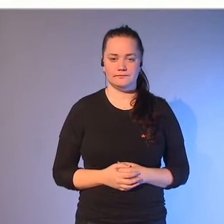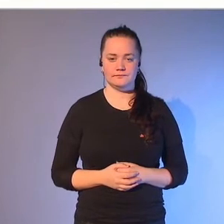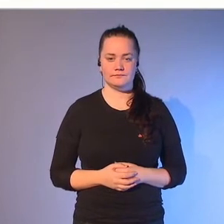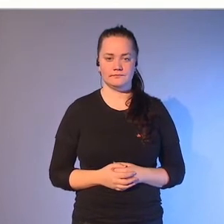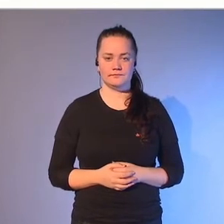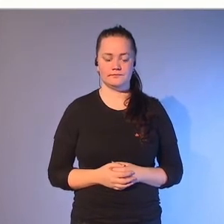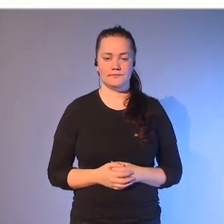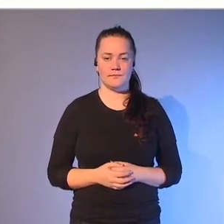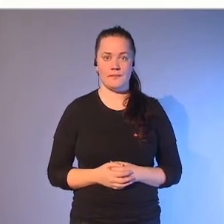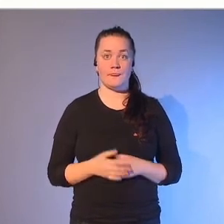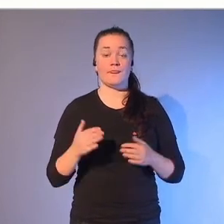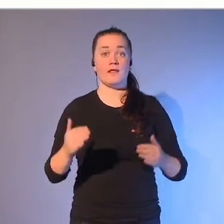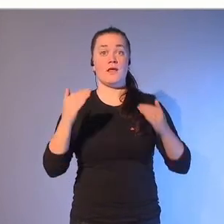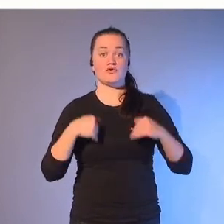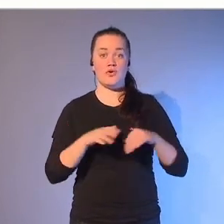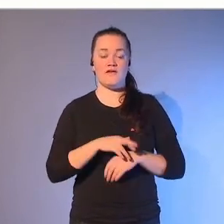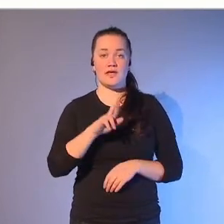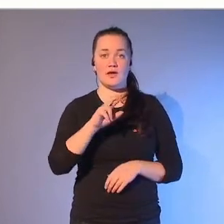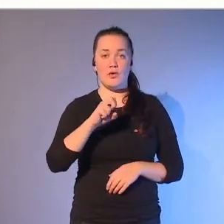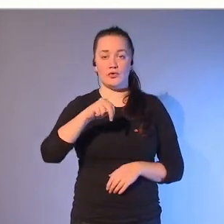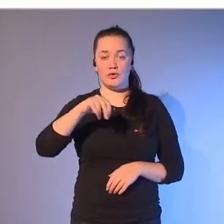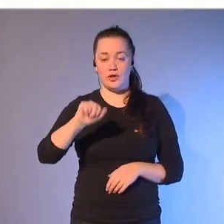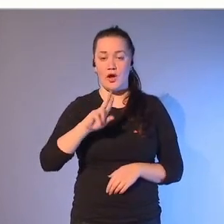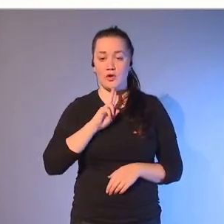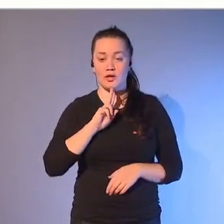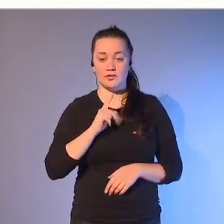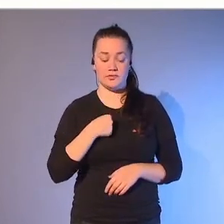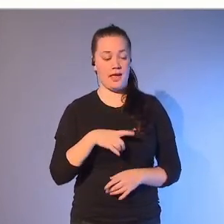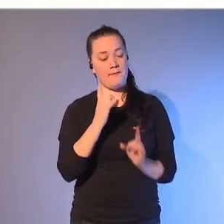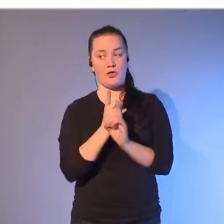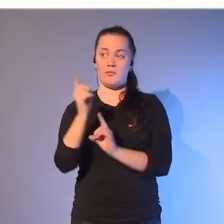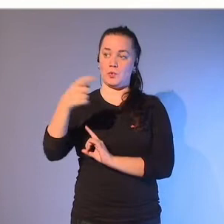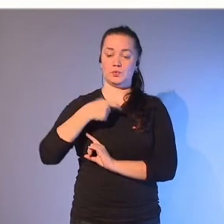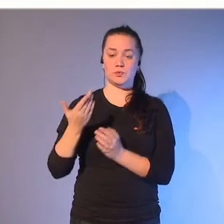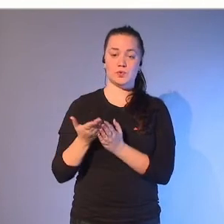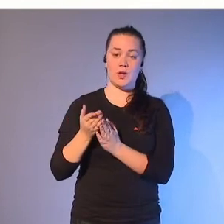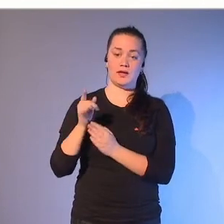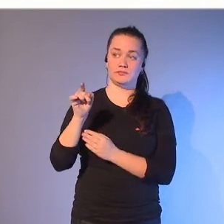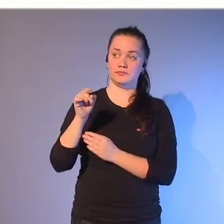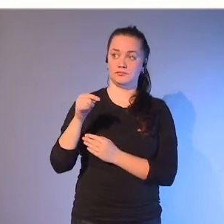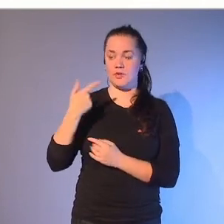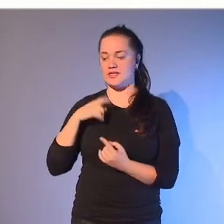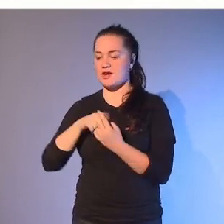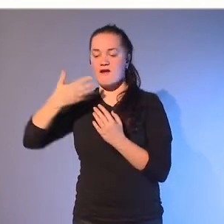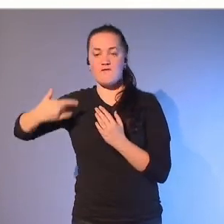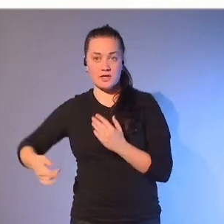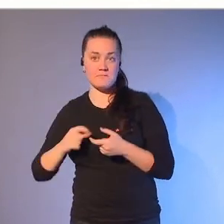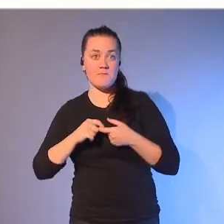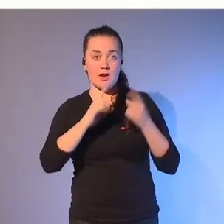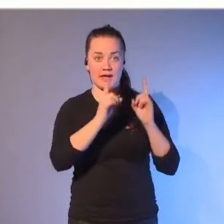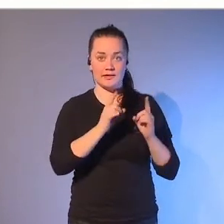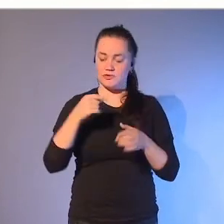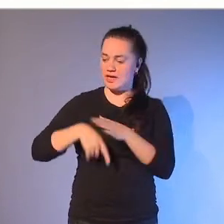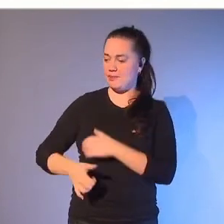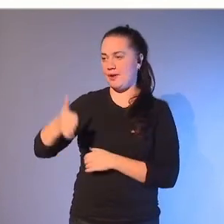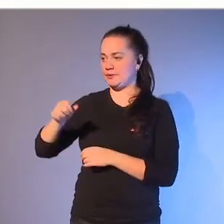Og så har vi da Ronny, som jeg møter på en ungdomsskole, hvor jeg skal ha et foredrag for læreren, og så går jeg inn